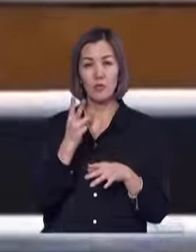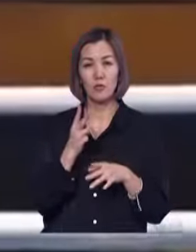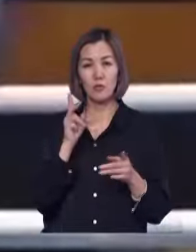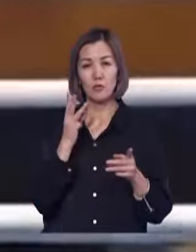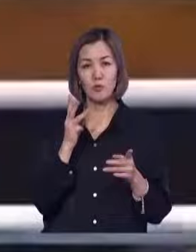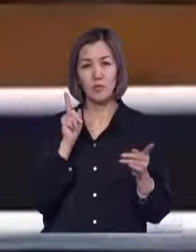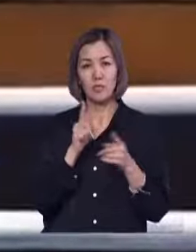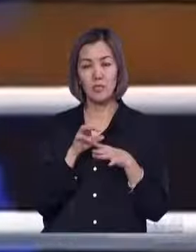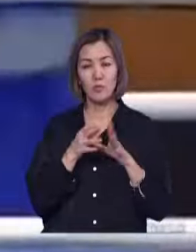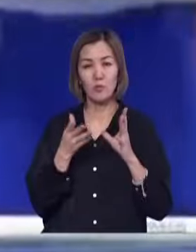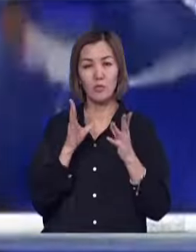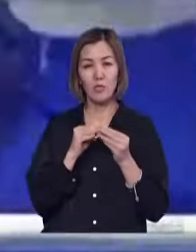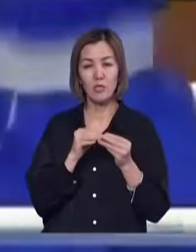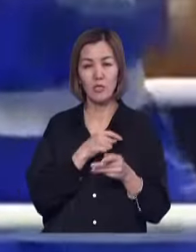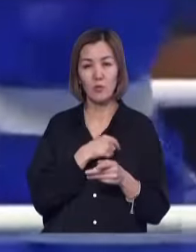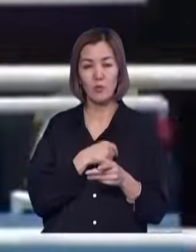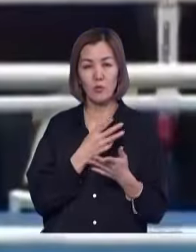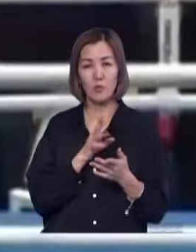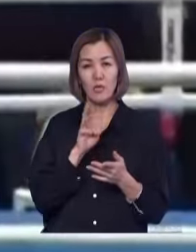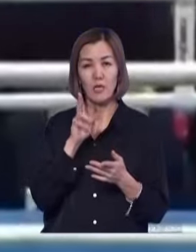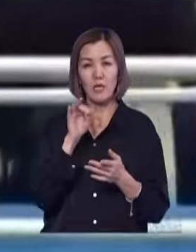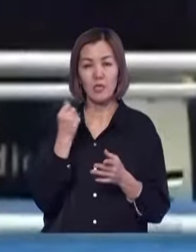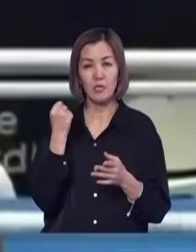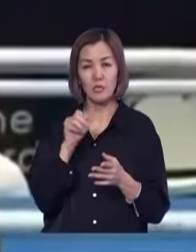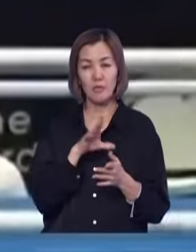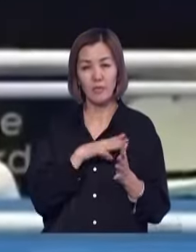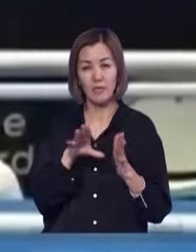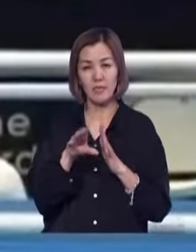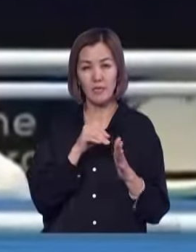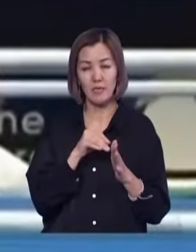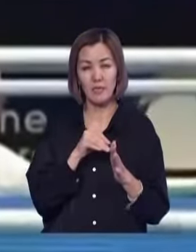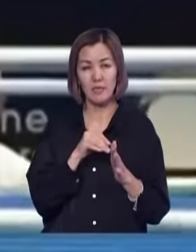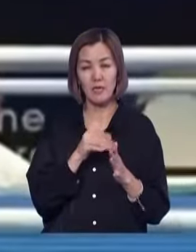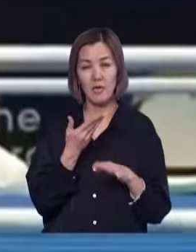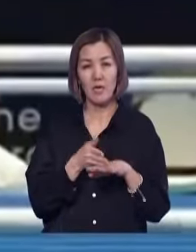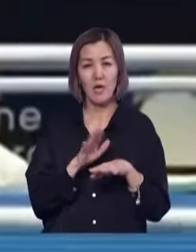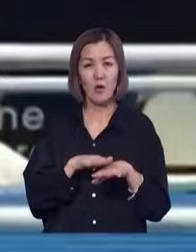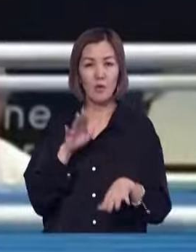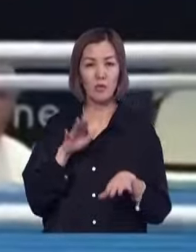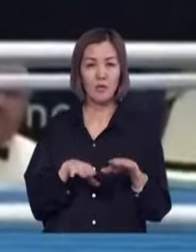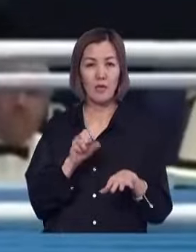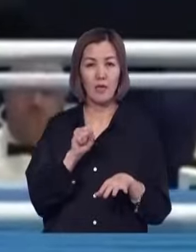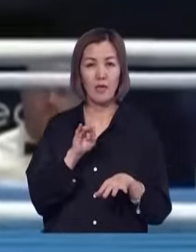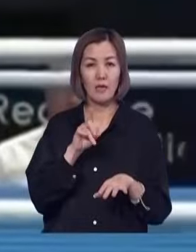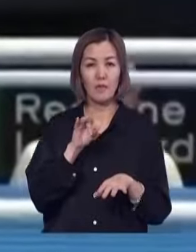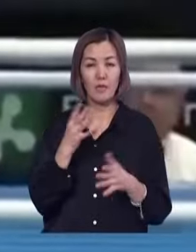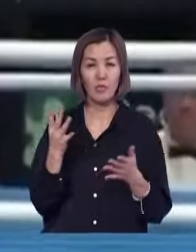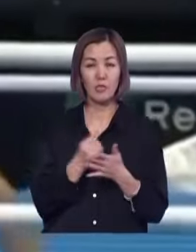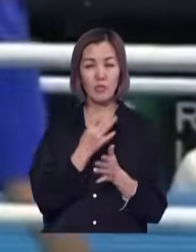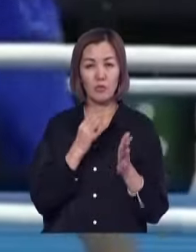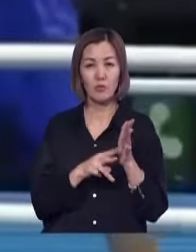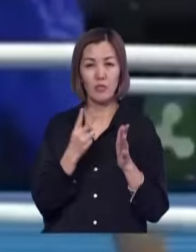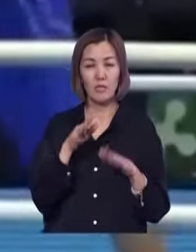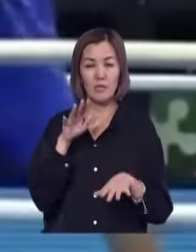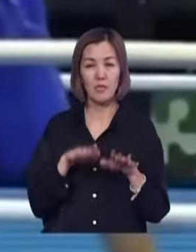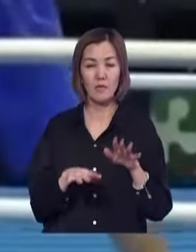созылды және нәтижесінде төрешілер шешімімен Сәкен жеңімпаз атанды. Артынша оның жеңіс жолын ауыр салмақтағы Айбек Оралбай жалғастырды. 92 келіге дейінгілер